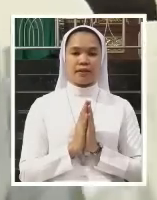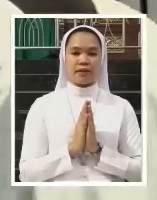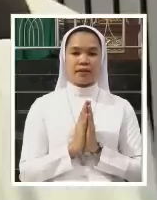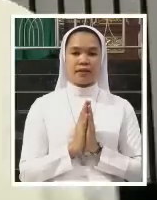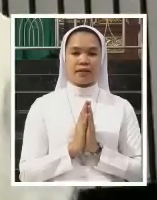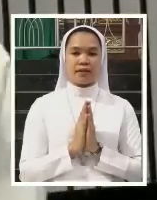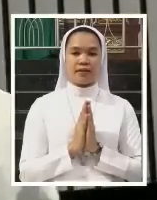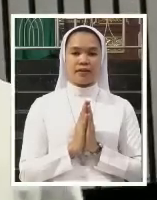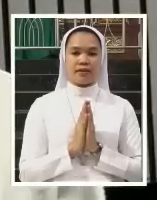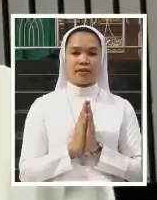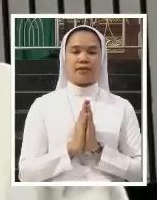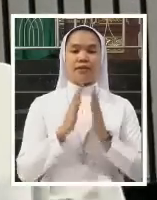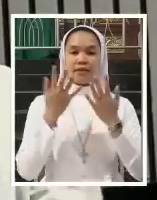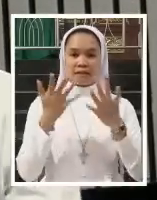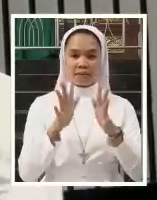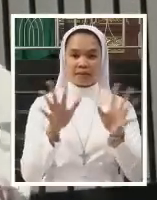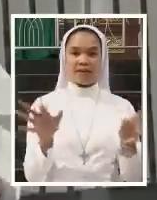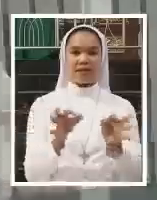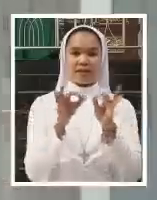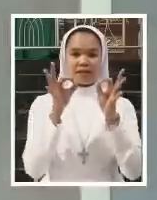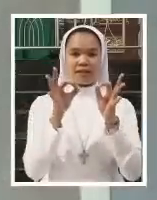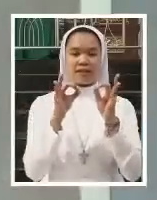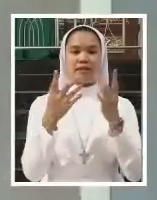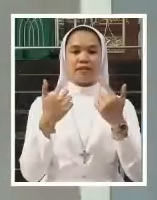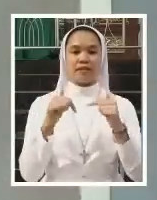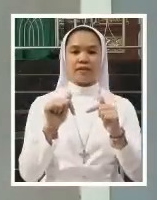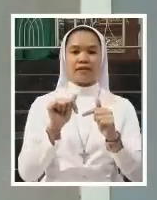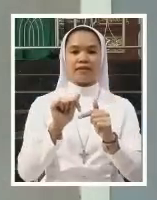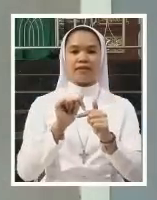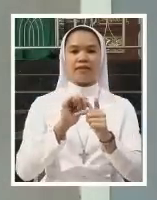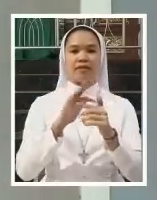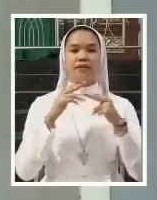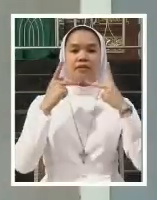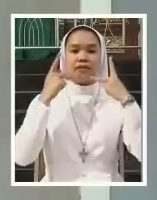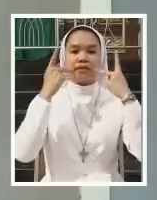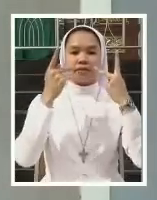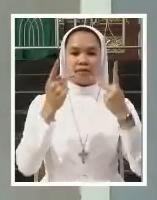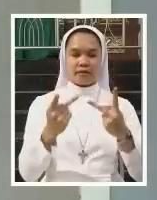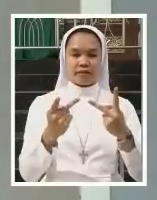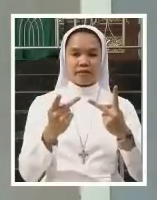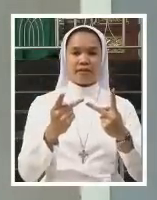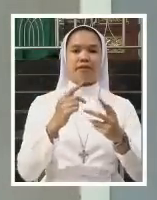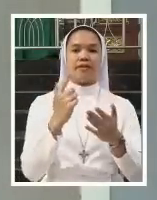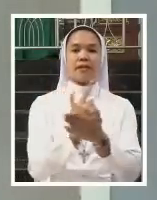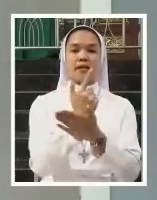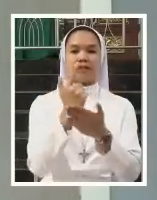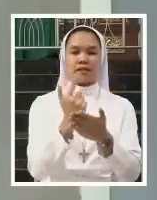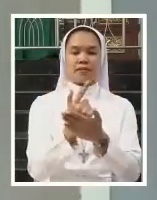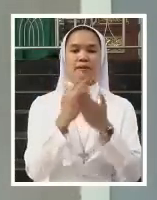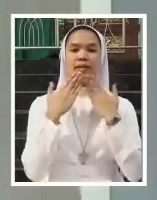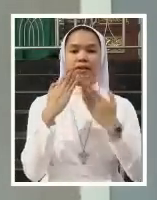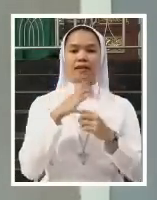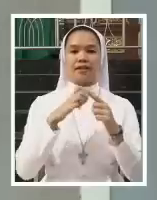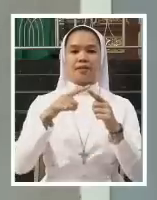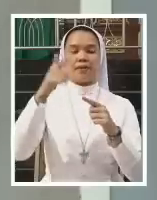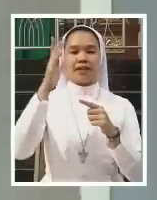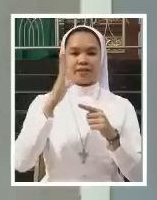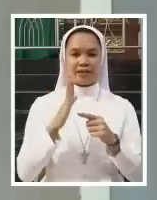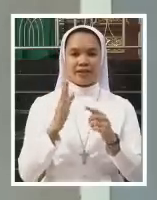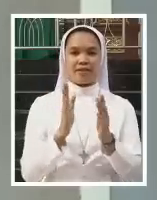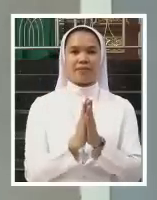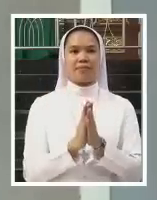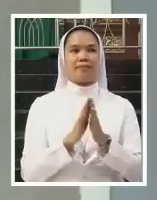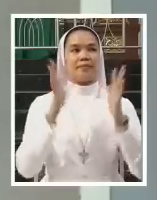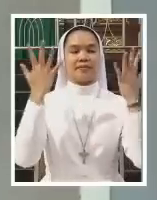Amen. Tapos na ang misa, lakaw kamo asin iharubay ang Ebanghelyo. Salamat sa